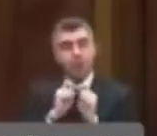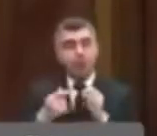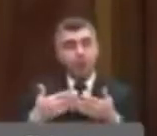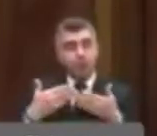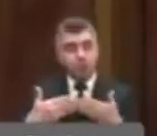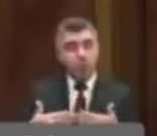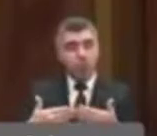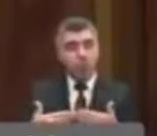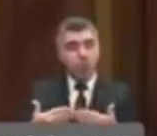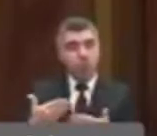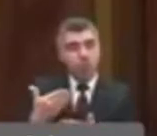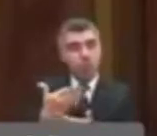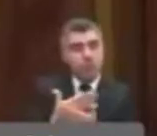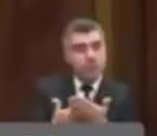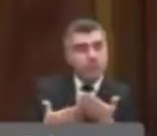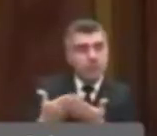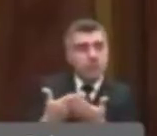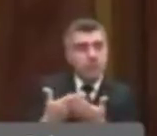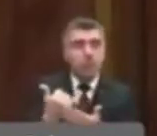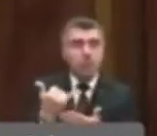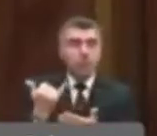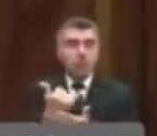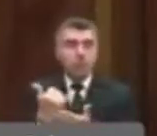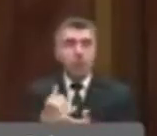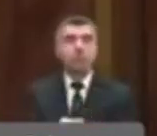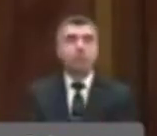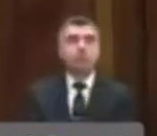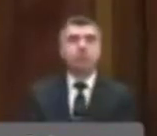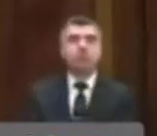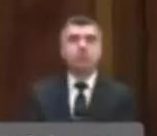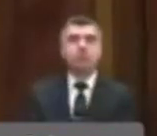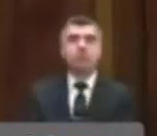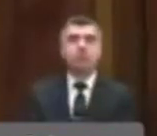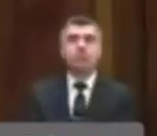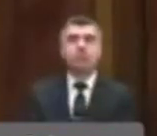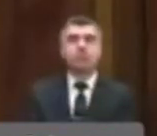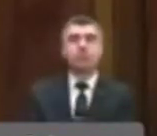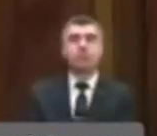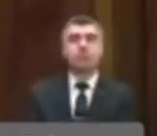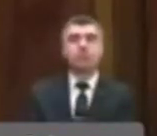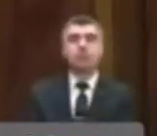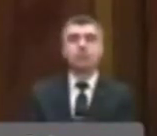هو فيه المهم وفيه اللي ماشي مهم، انه